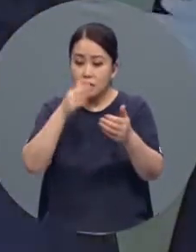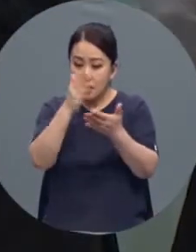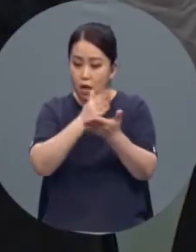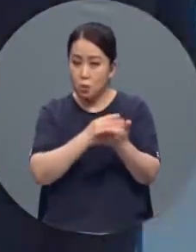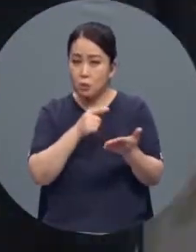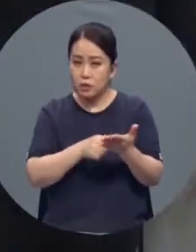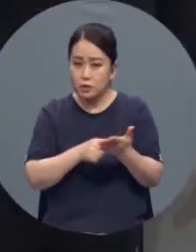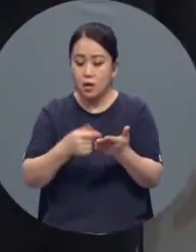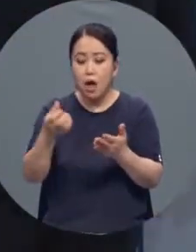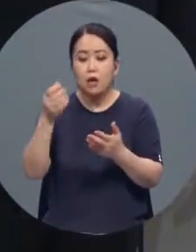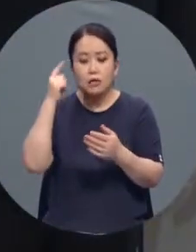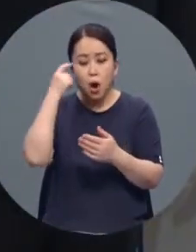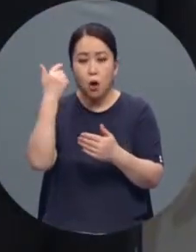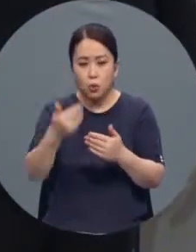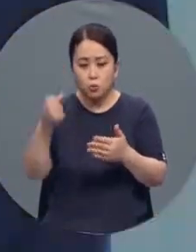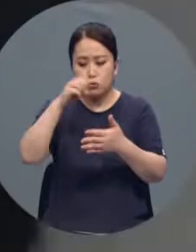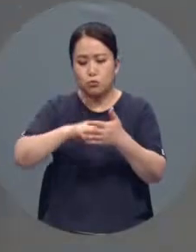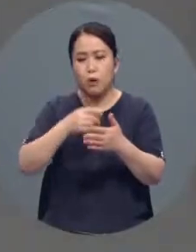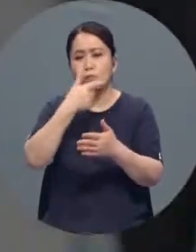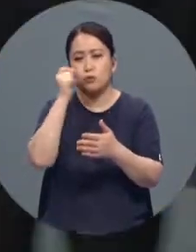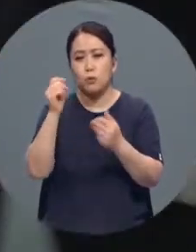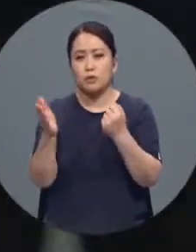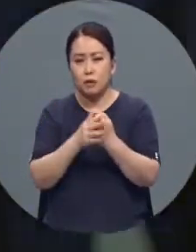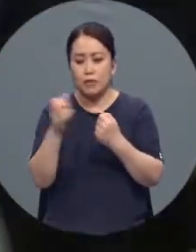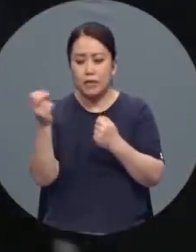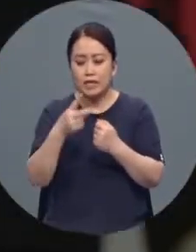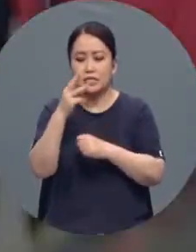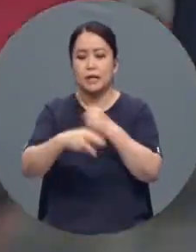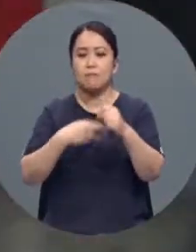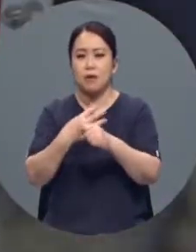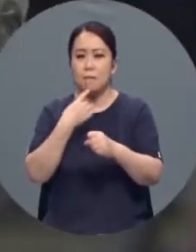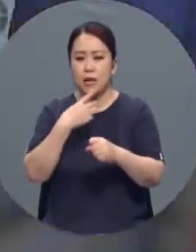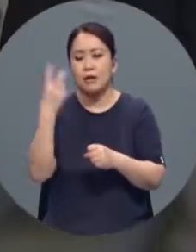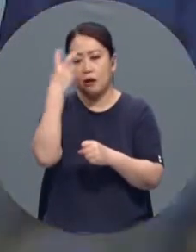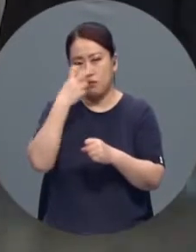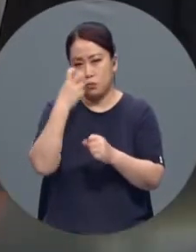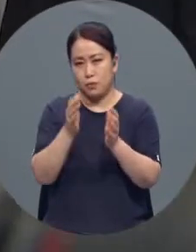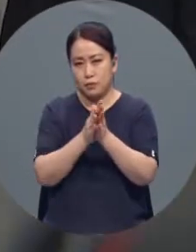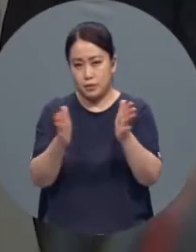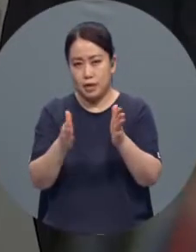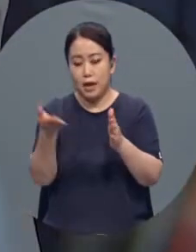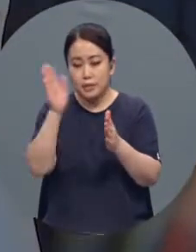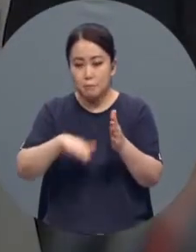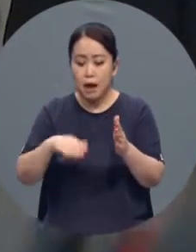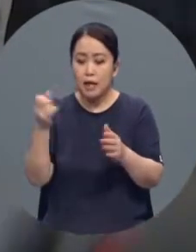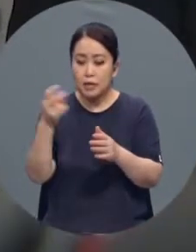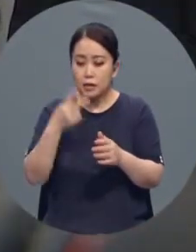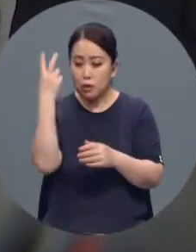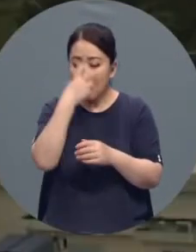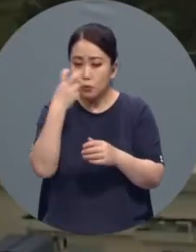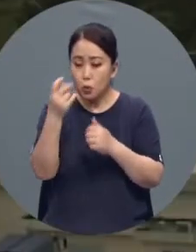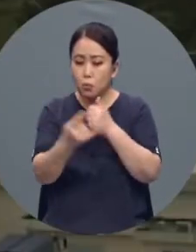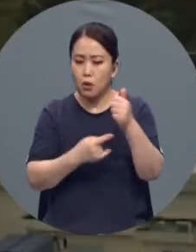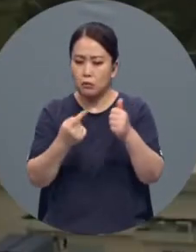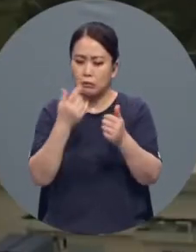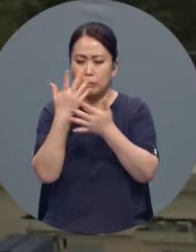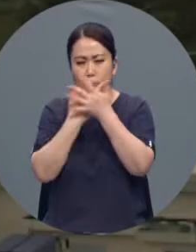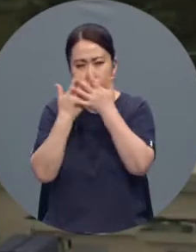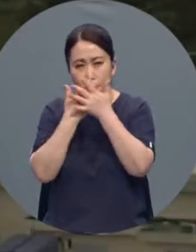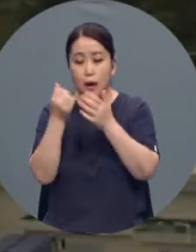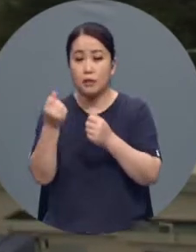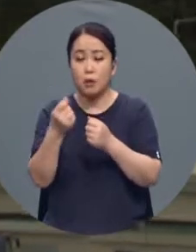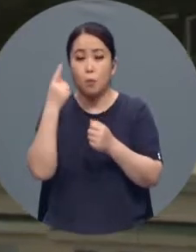함께 3년 만에 재검토에 들어갑니다. 하지만 재검토위원회도 모호했습니다. 가장